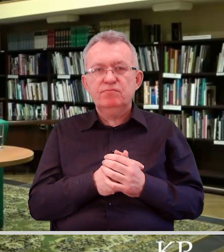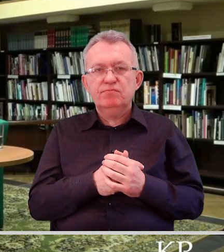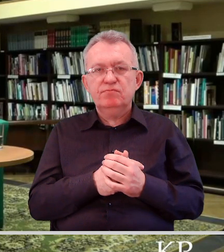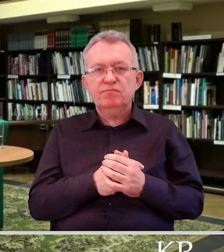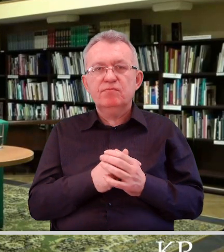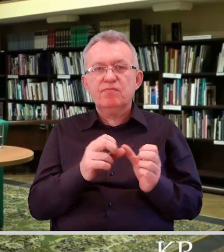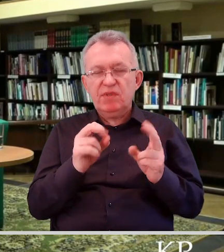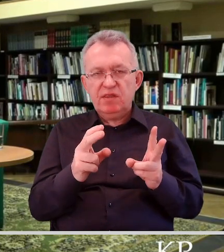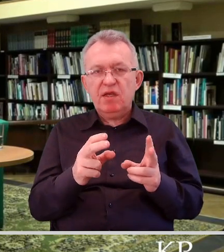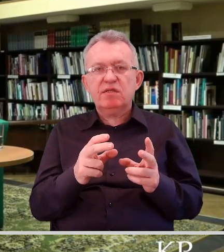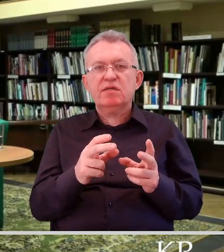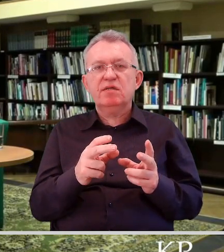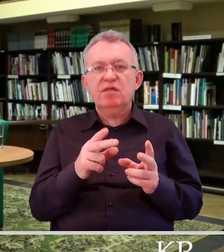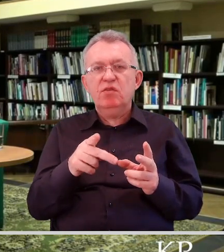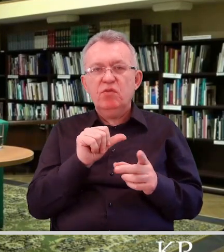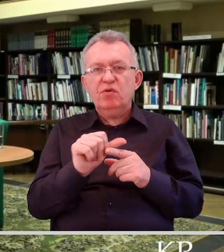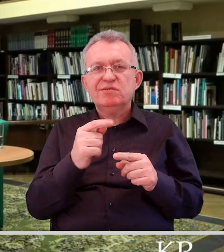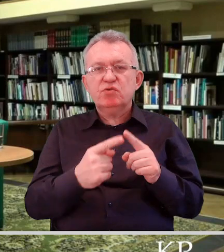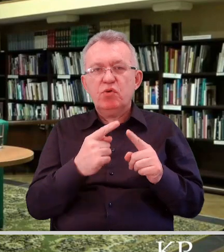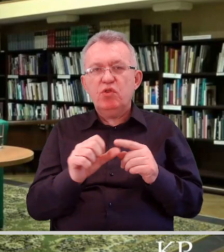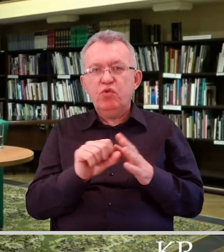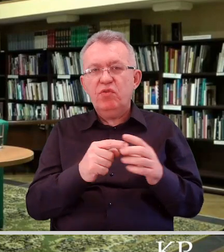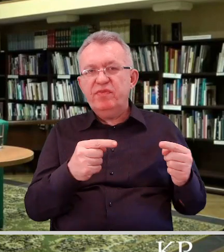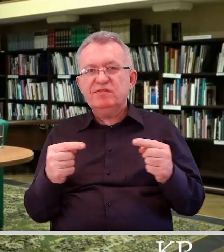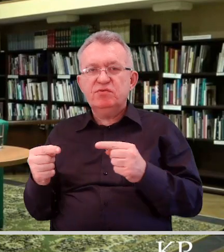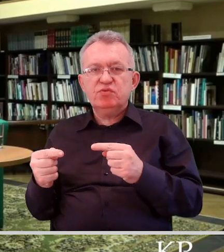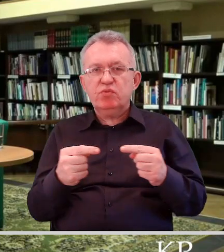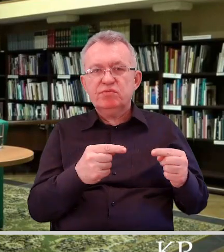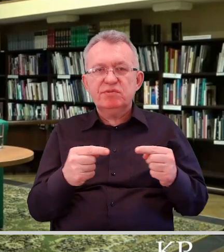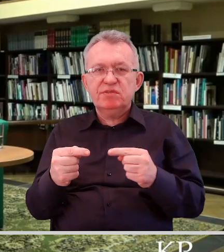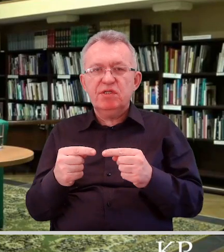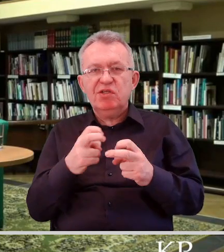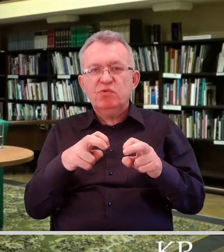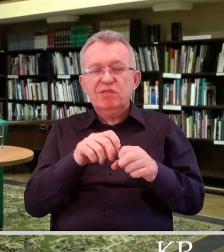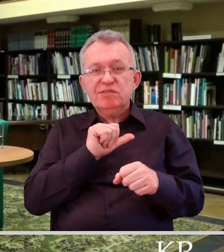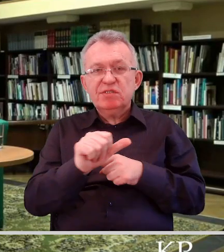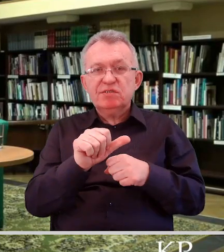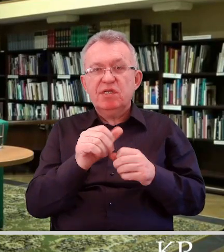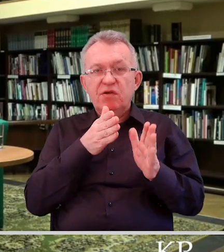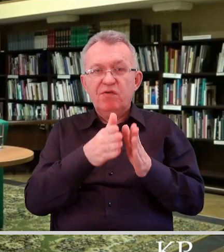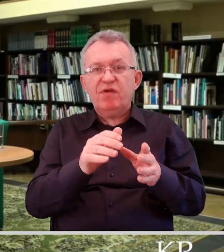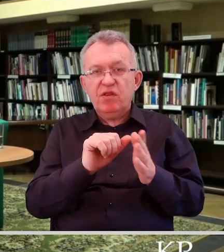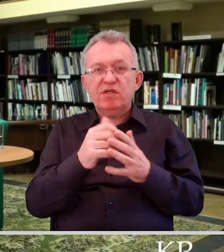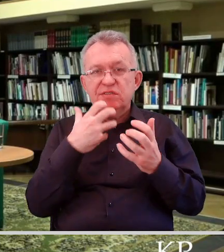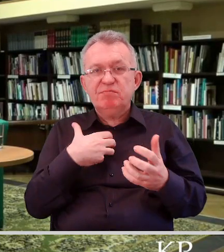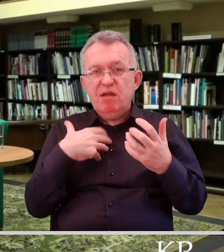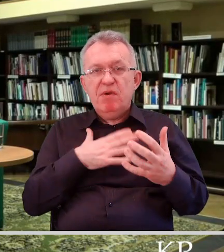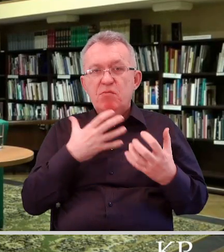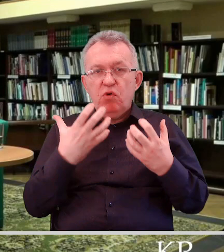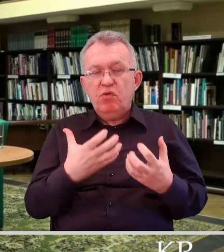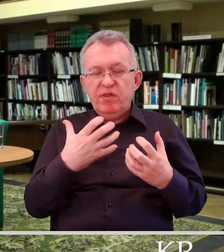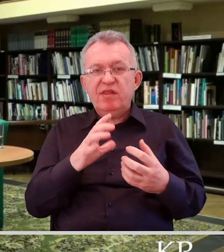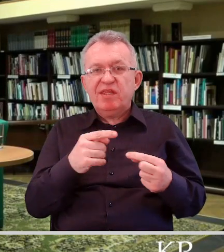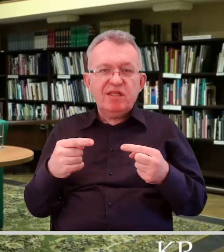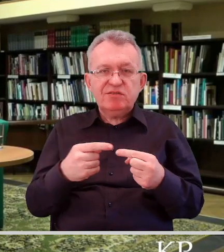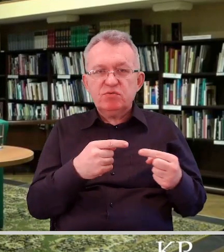Chyba tak. To jest chyba troszeczkę takie do dyskusji. Ten rozbójniczki akurat są tak kierowane, że ja mam ochotę wywołać tym